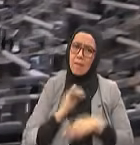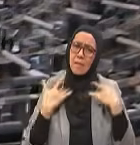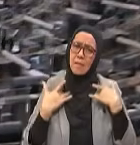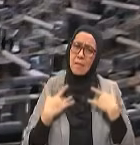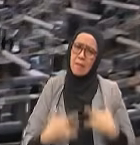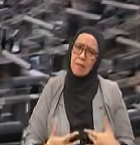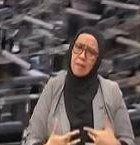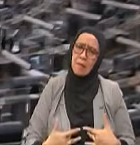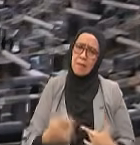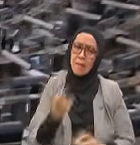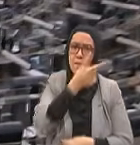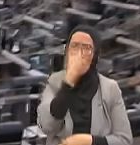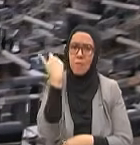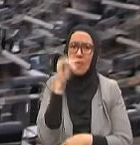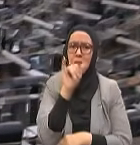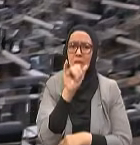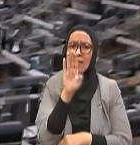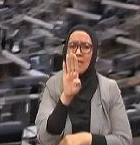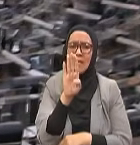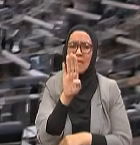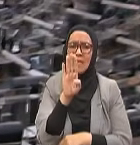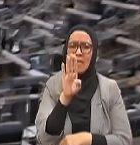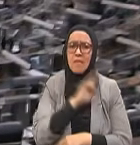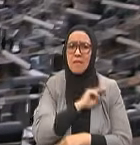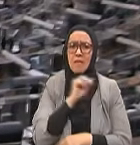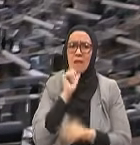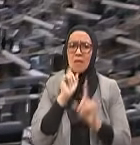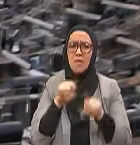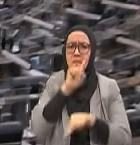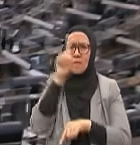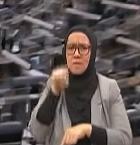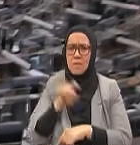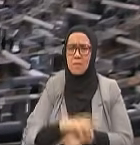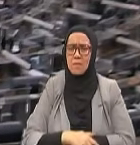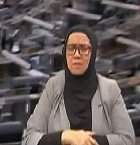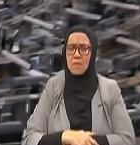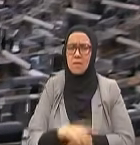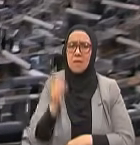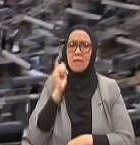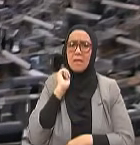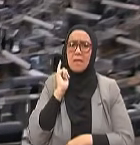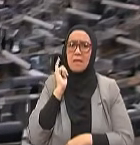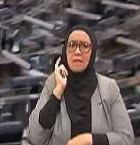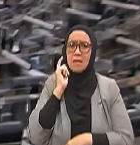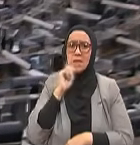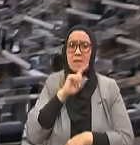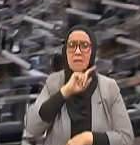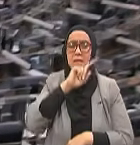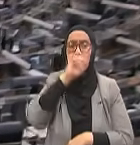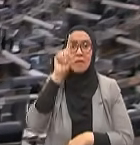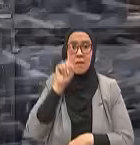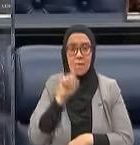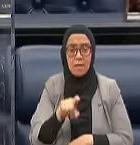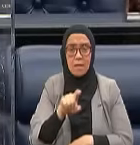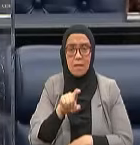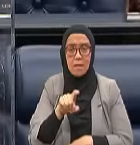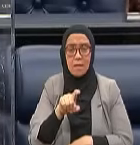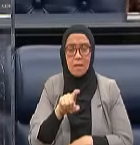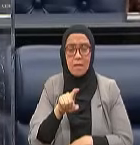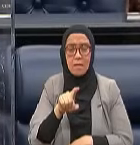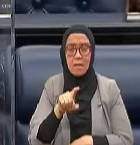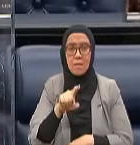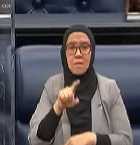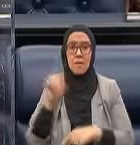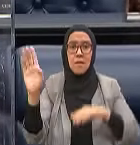bawel nyemplung mencuci tidak menjawab soalan dimana bila kita sebut tentang pelaporan luar negeri berikutnya